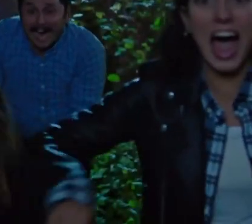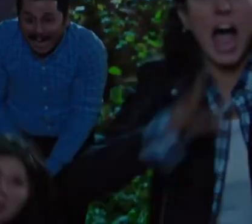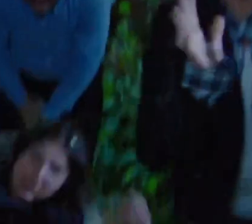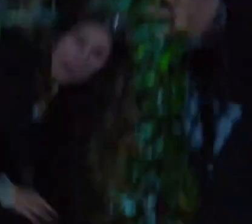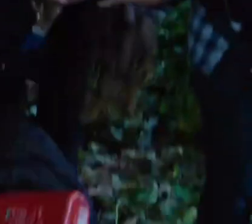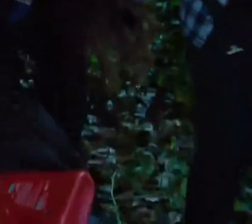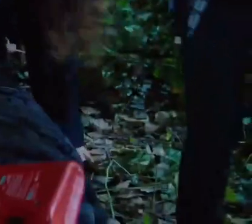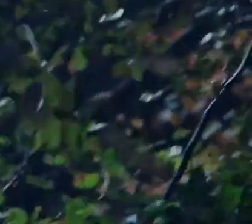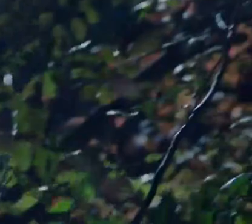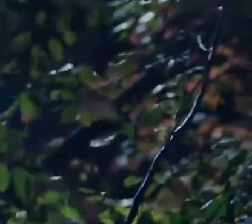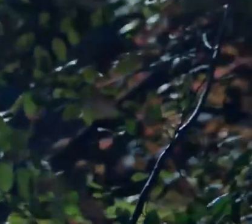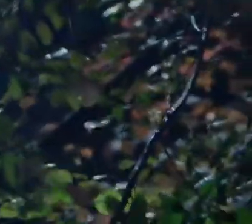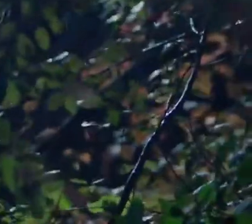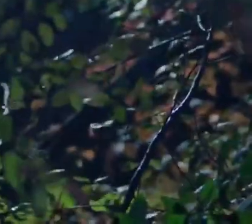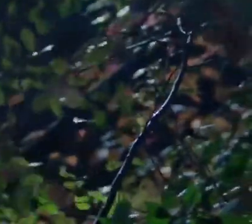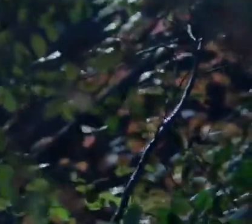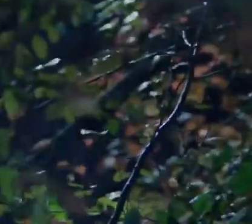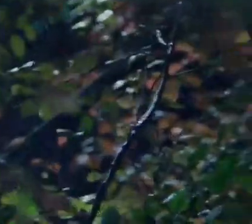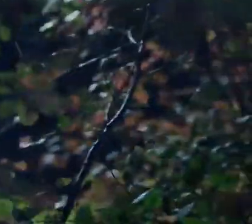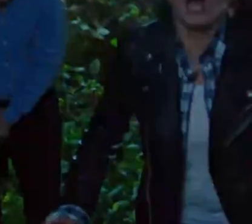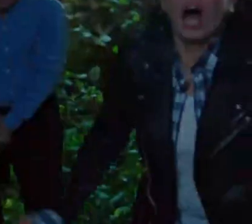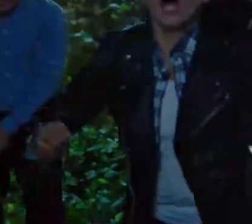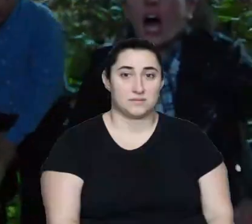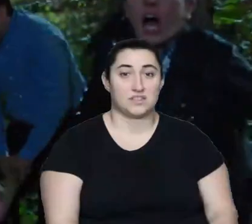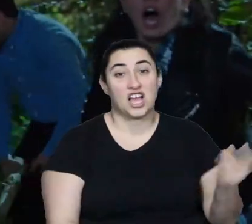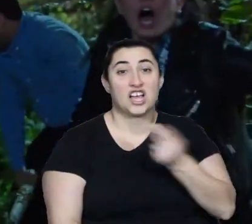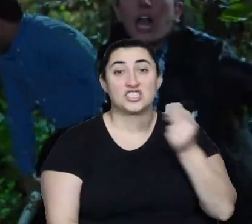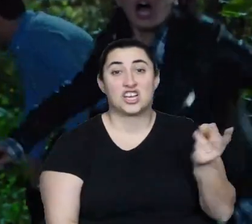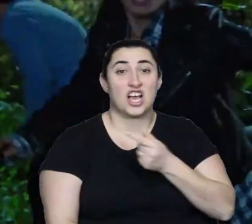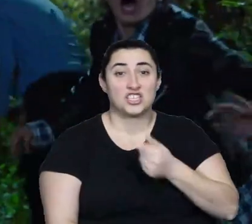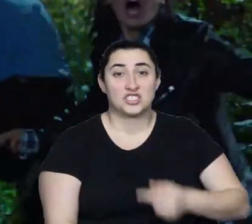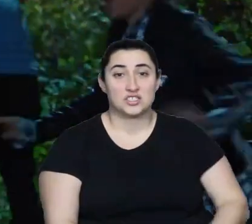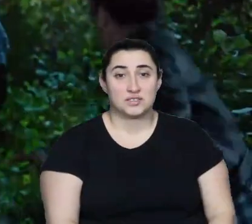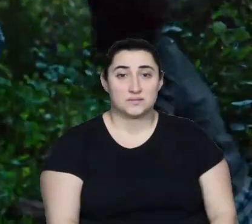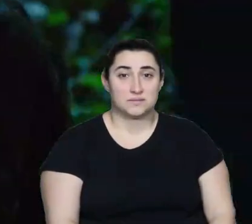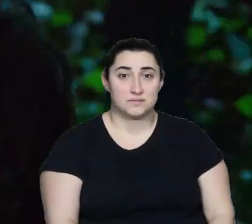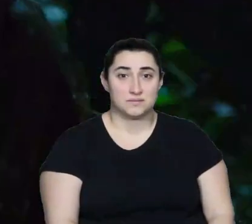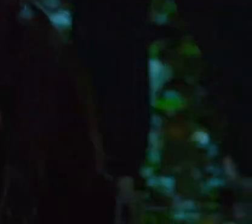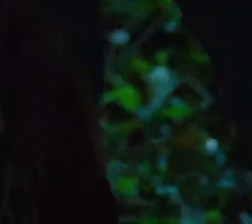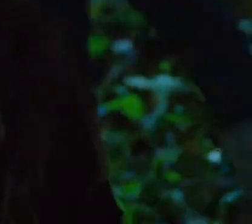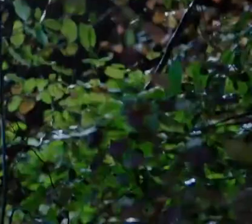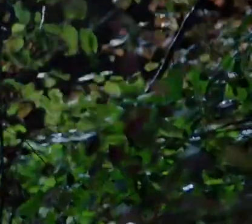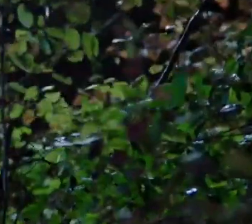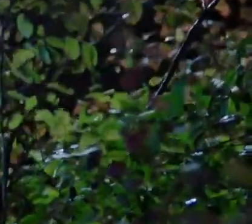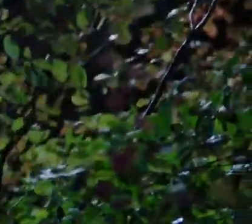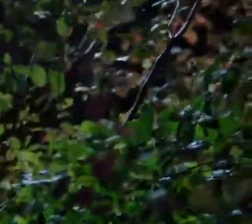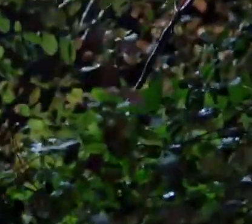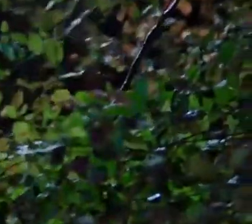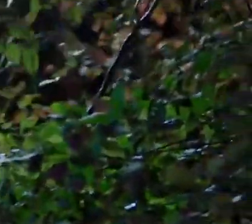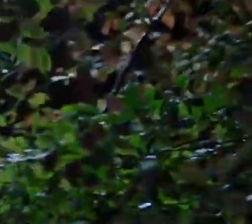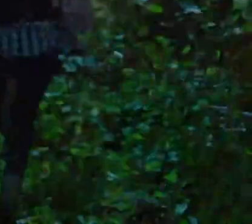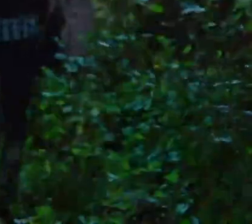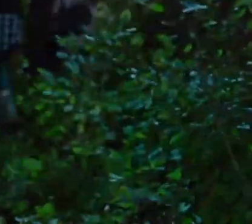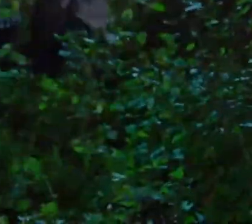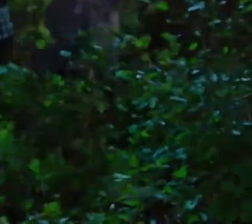Asur bıraktılar yere düştü. Yaklaşan santral gibi iri biri ama görünmedi. Hepsi kaçarken Aysu gözyaşlarıyla arkada kaldı. Ekip